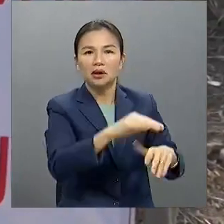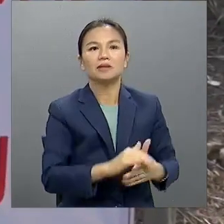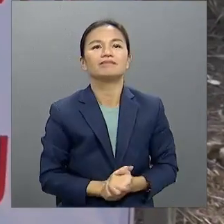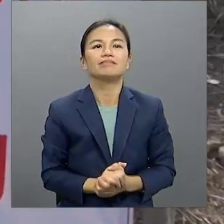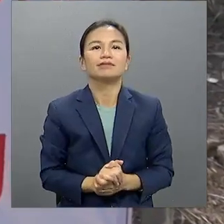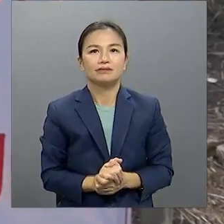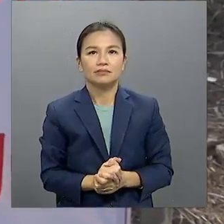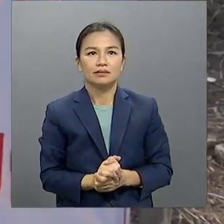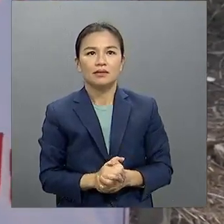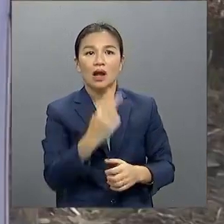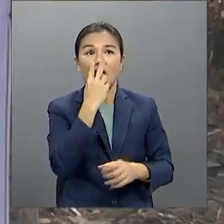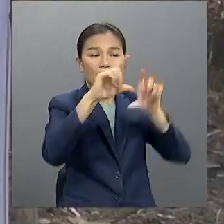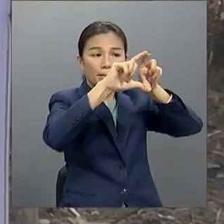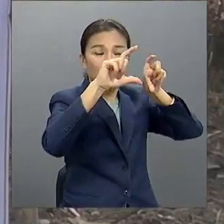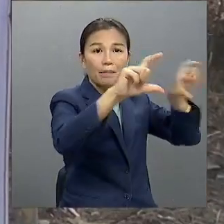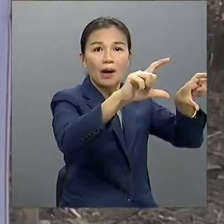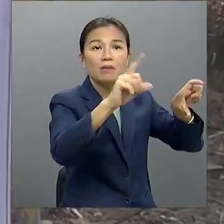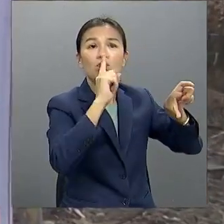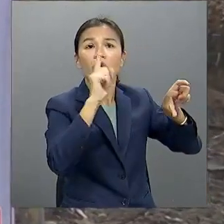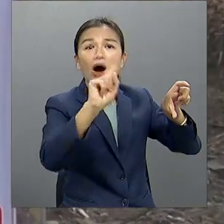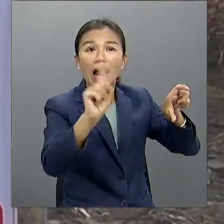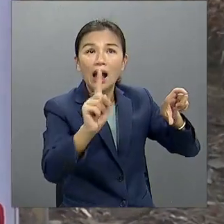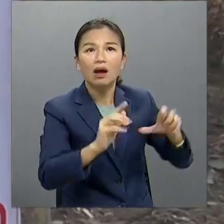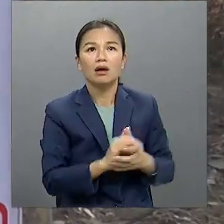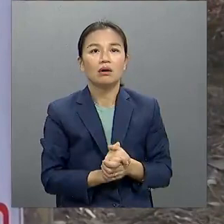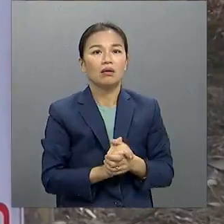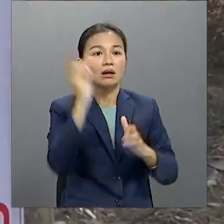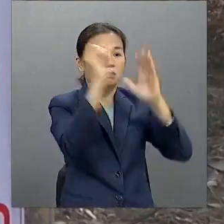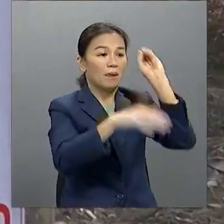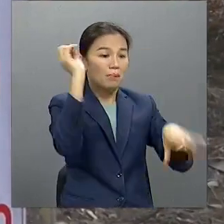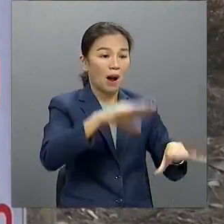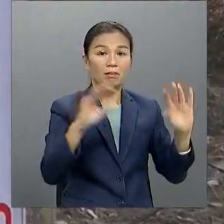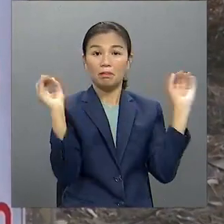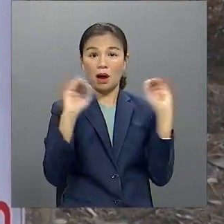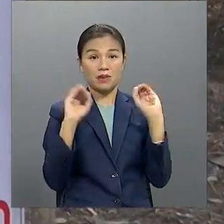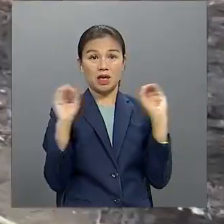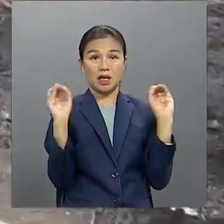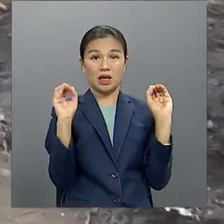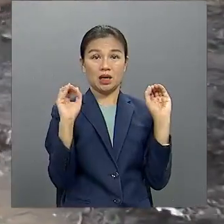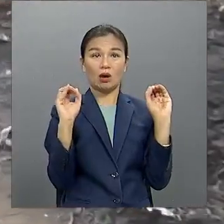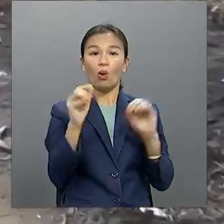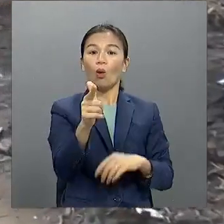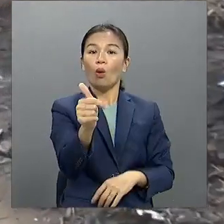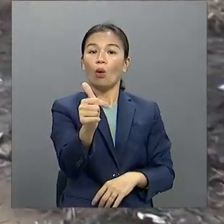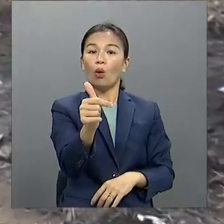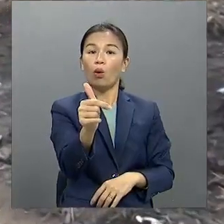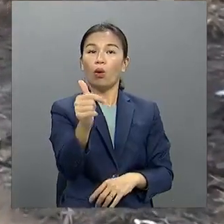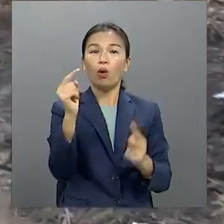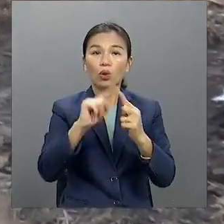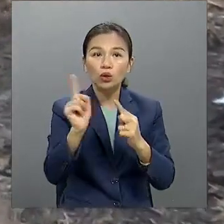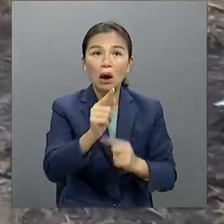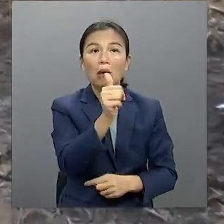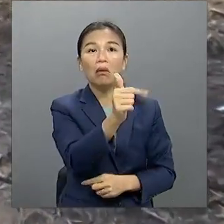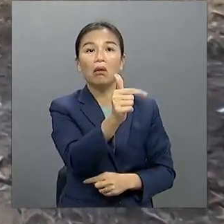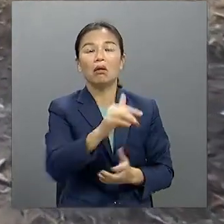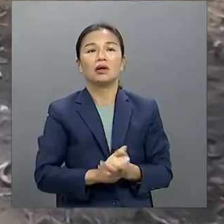กี่วันขอโทษคุณผู้ชมไม่มีขยะเลยคือได้ผลเกินคาดอ่ะนะคะนายอมรินทร์ร